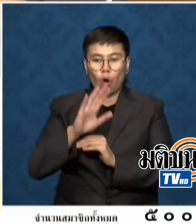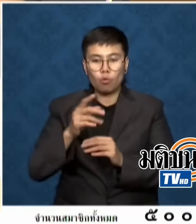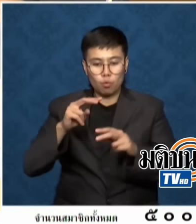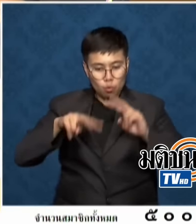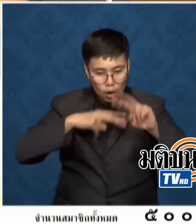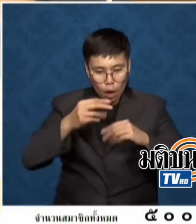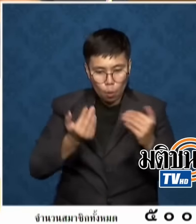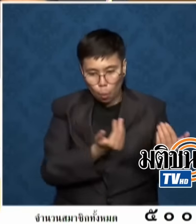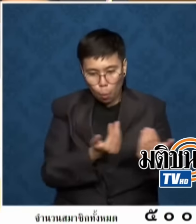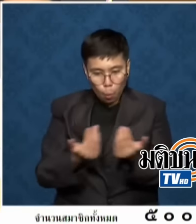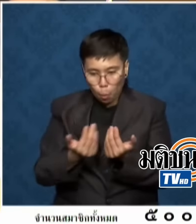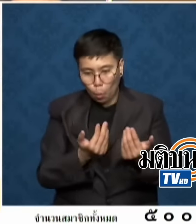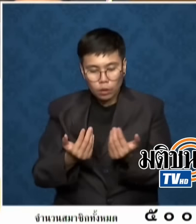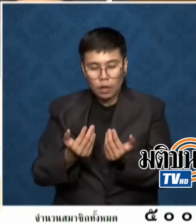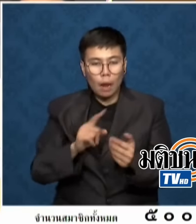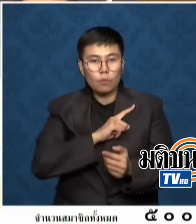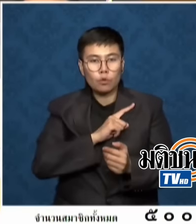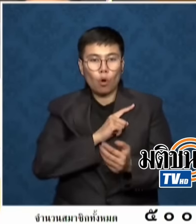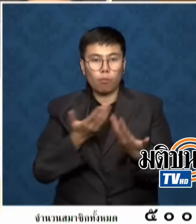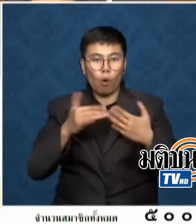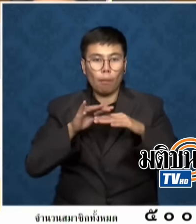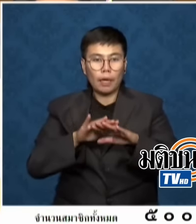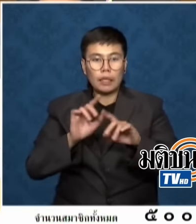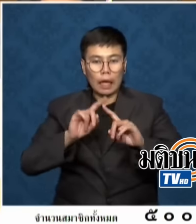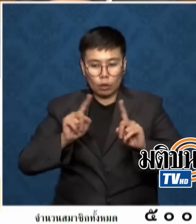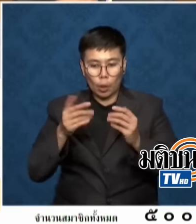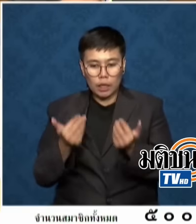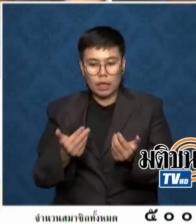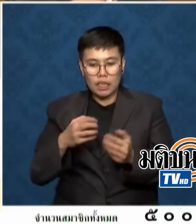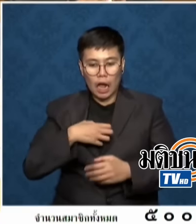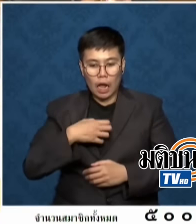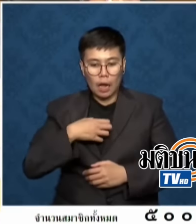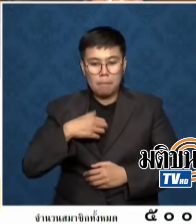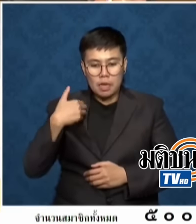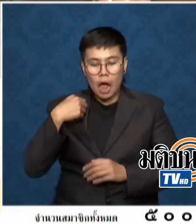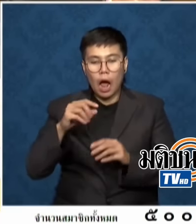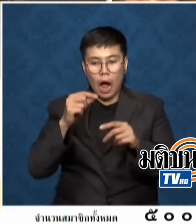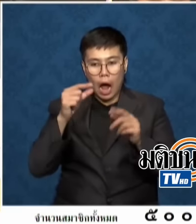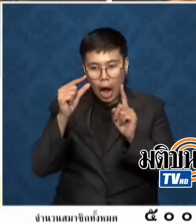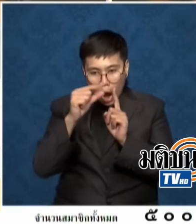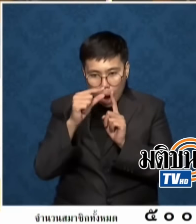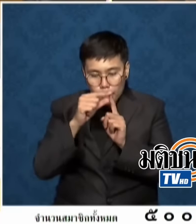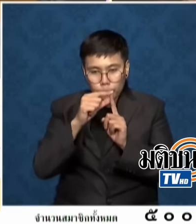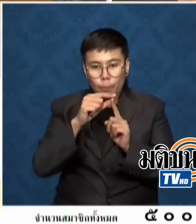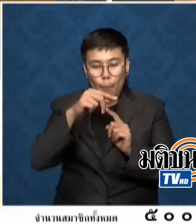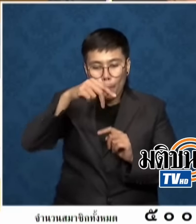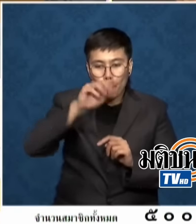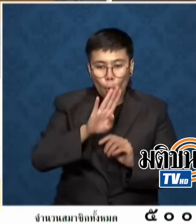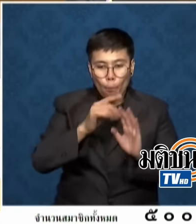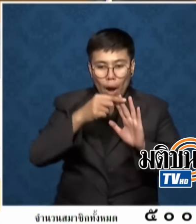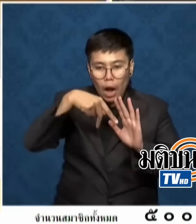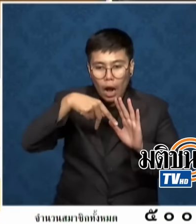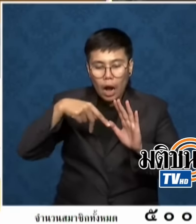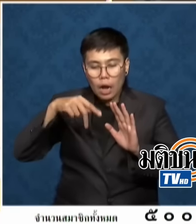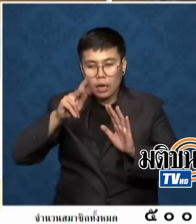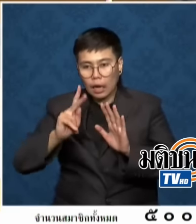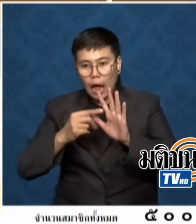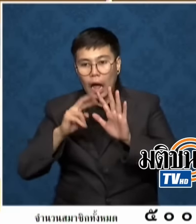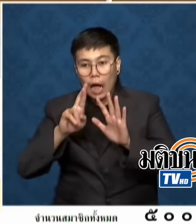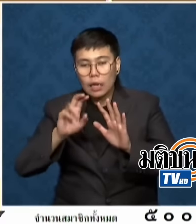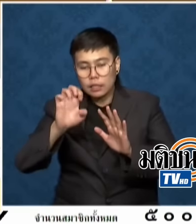อันนี้ก็เป็นเรื่องที่เราต้องการให้ใช้คำที่เป็นกลางที่จะได้บันทึกถึงคร